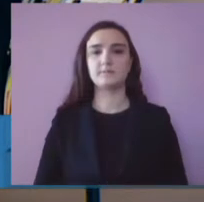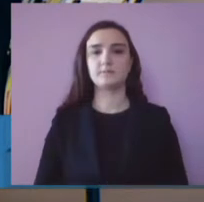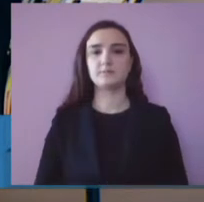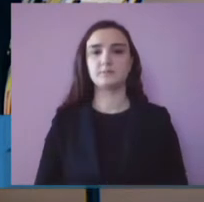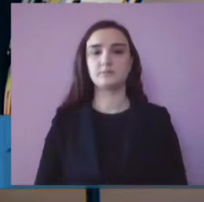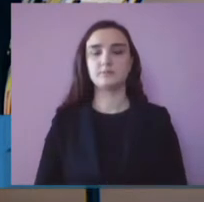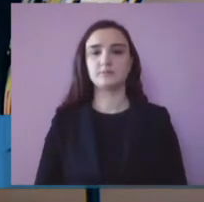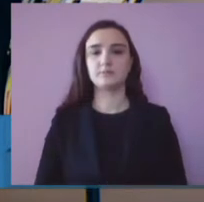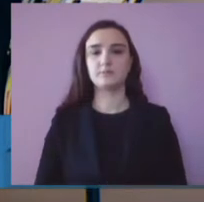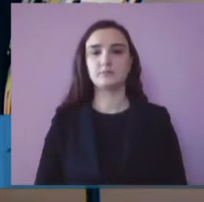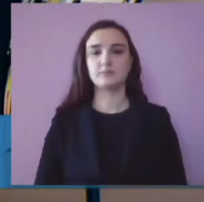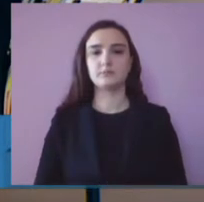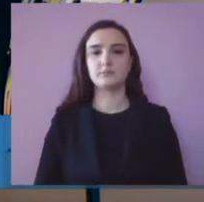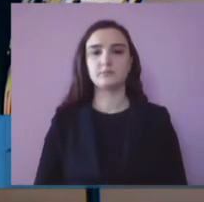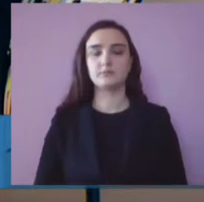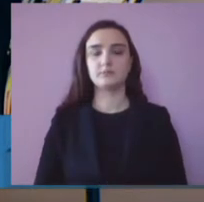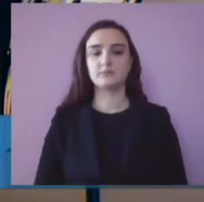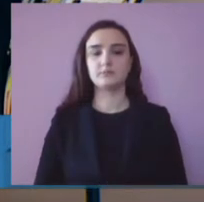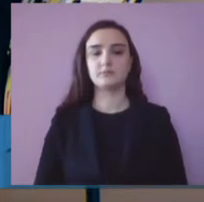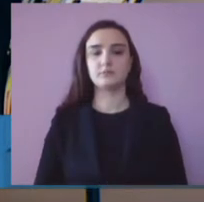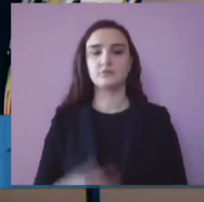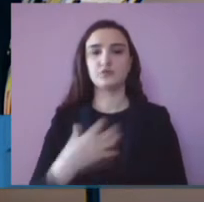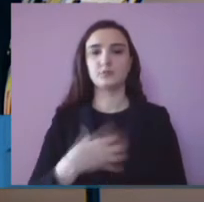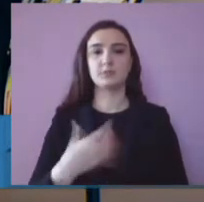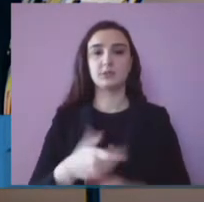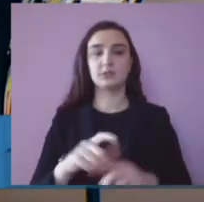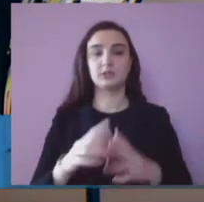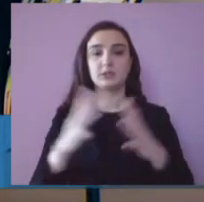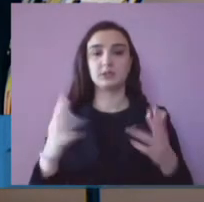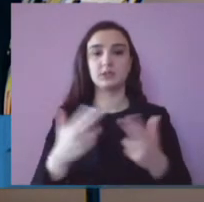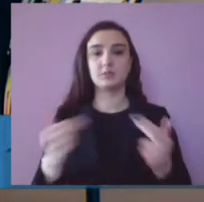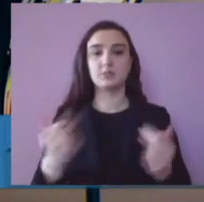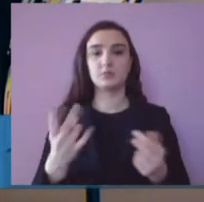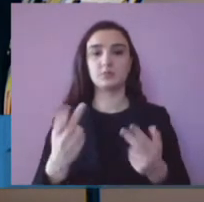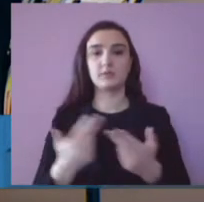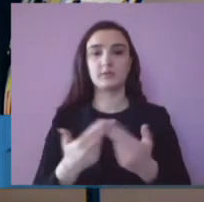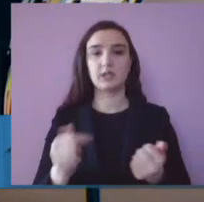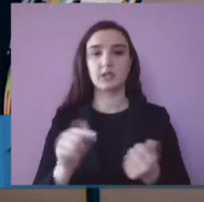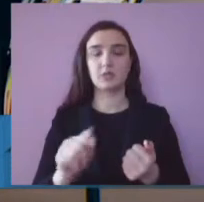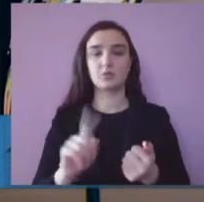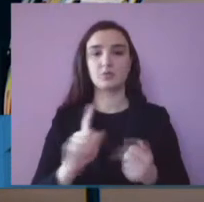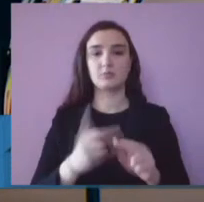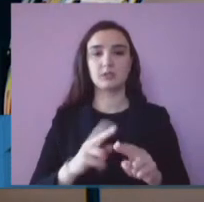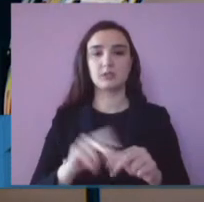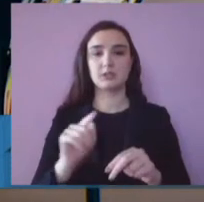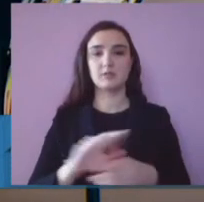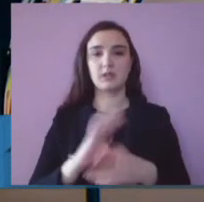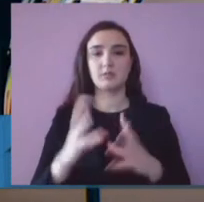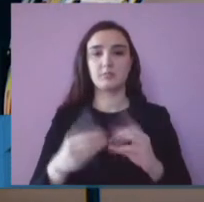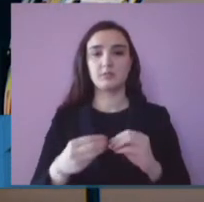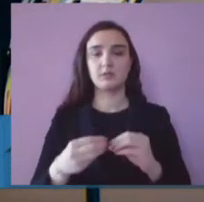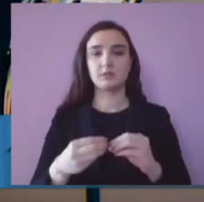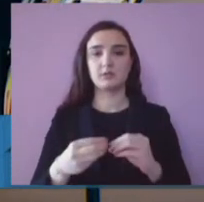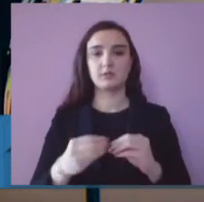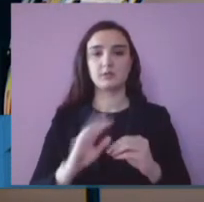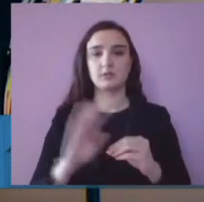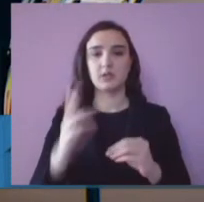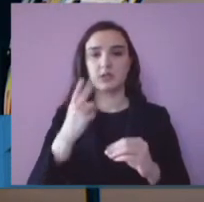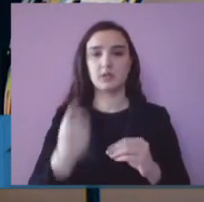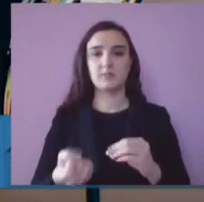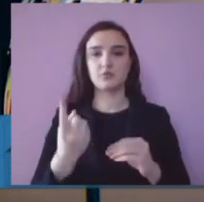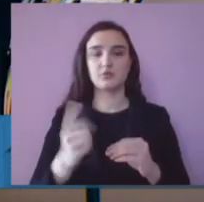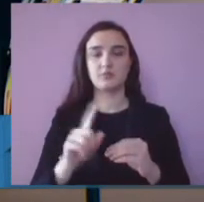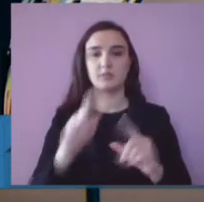თვითკონტროლის მნიშვნელობა ძალიან დიდია. მაგრამ რა თქმა უნდა, უნდა ვაღიაროთ, რომ ეს აპარატები არ გამოირჩევიან